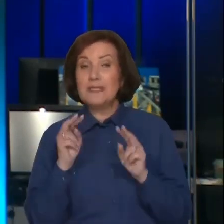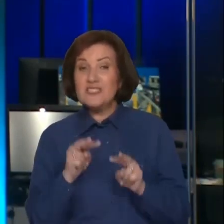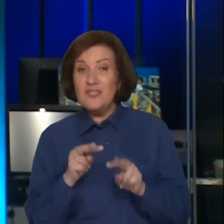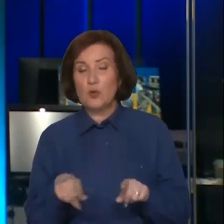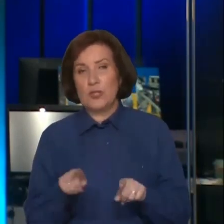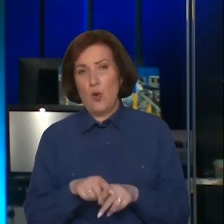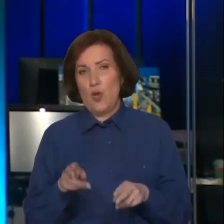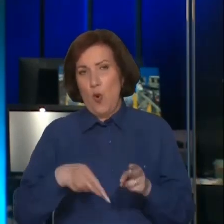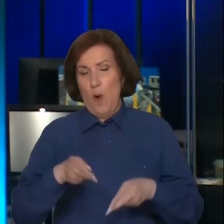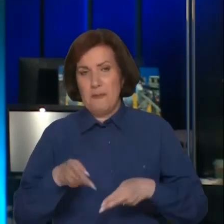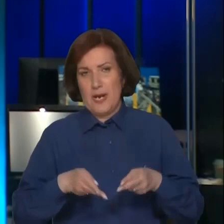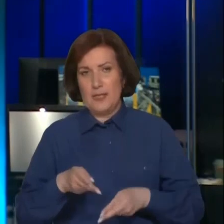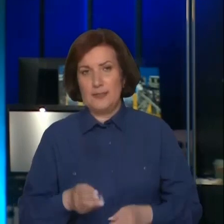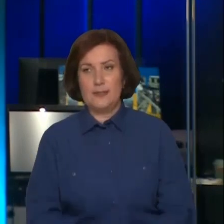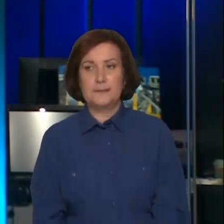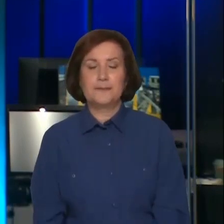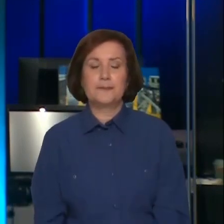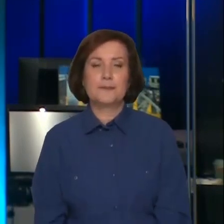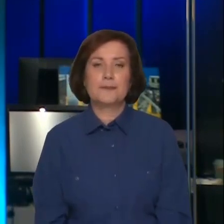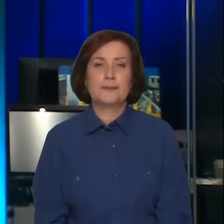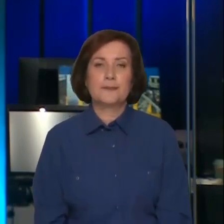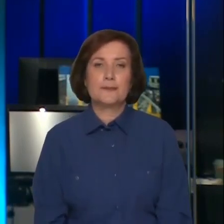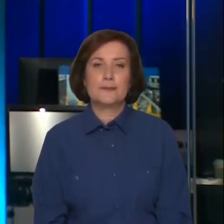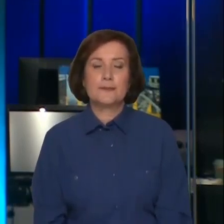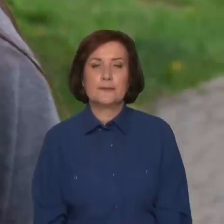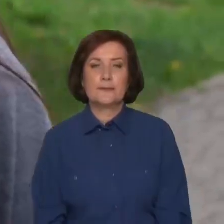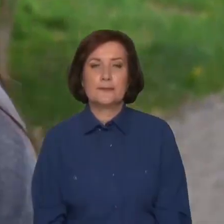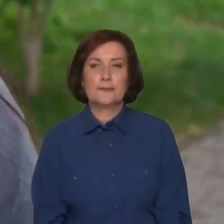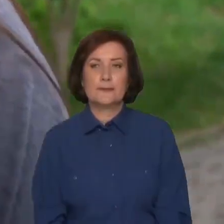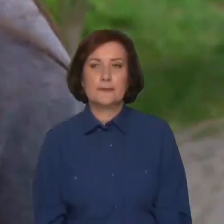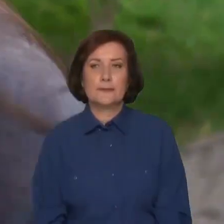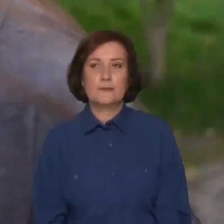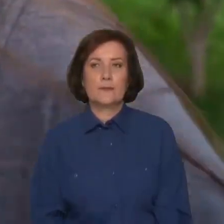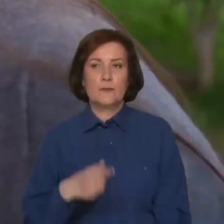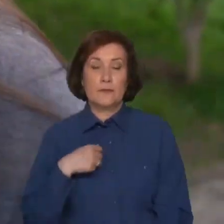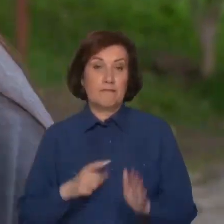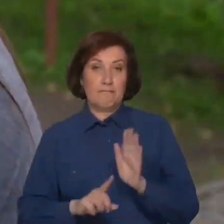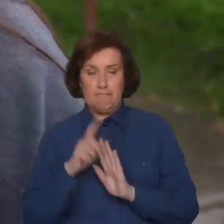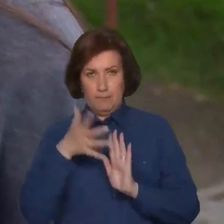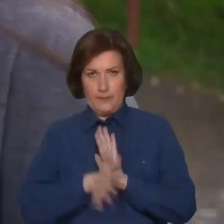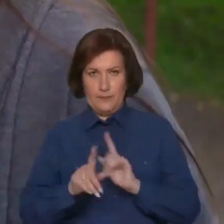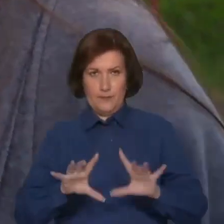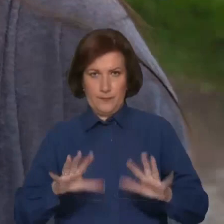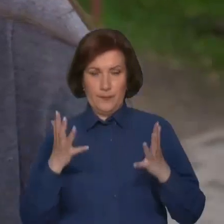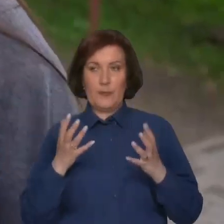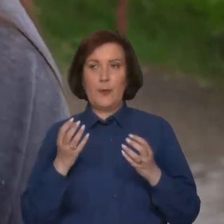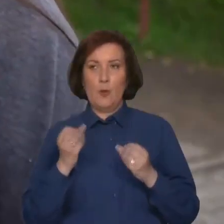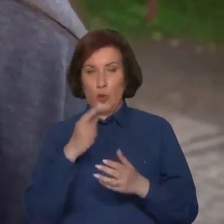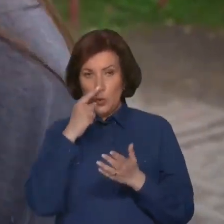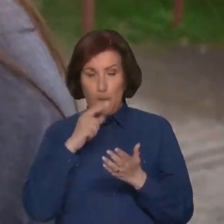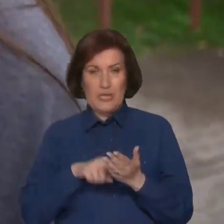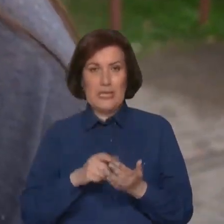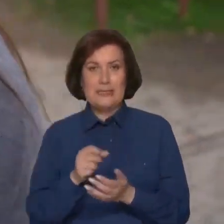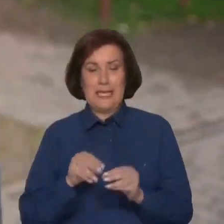свідком такої операції. Більше у матеріалі Людмили Павленко. Я Я на початку навіть не зрозуміла, що сталося, просто опинилась на